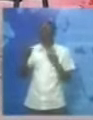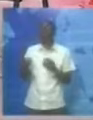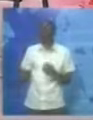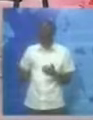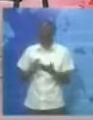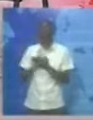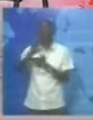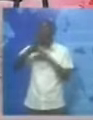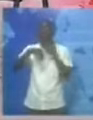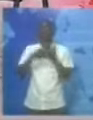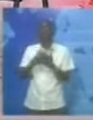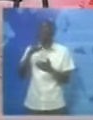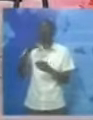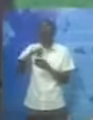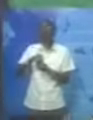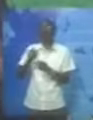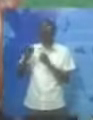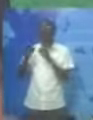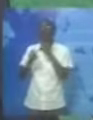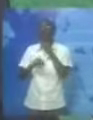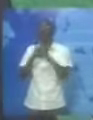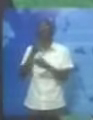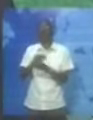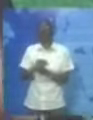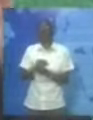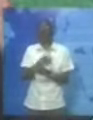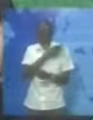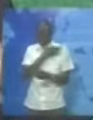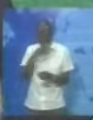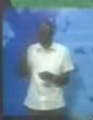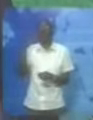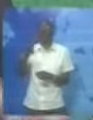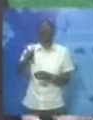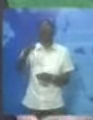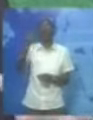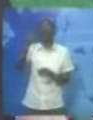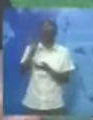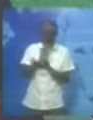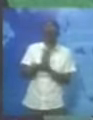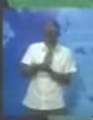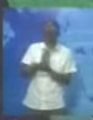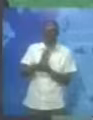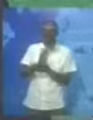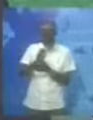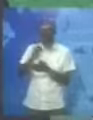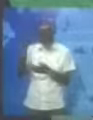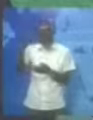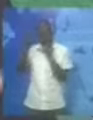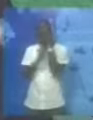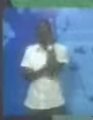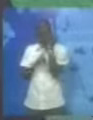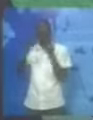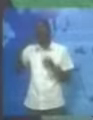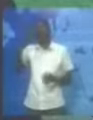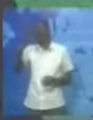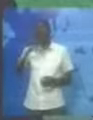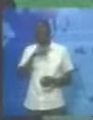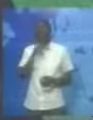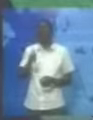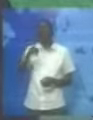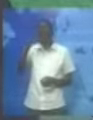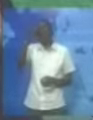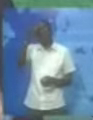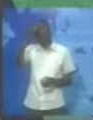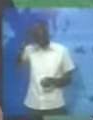Moi, j'ai découvert au Festival de Cannes, à Venise ou ailleurs, j'ai découvert des cinématographies de pays que je ne connaissais pas et dont je connais mieux